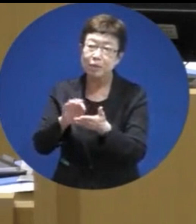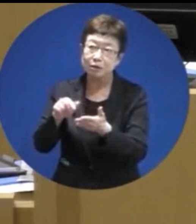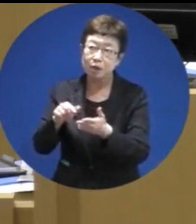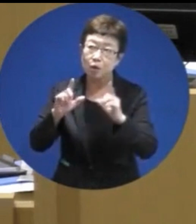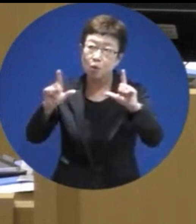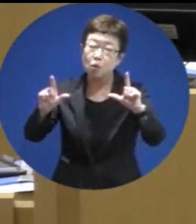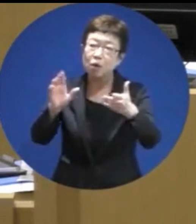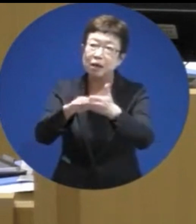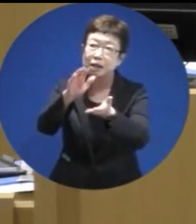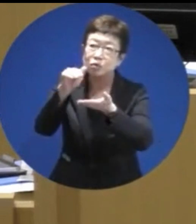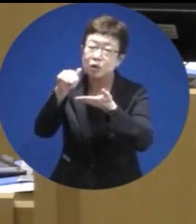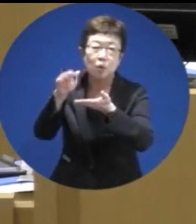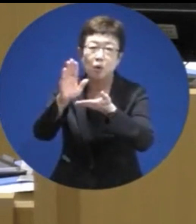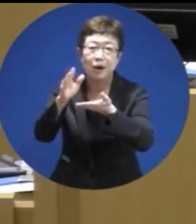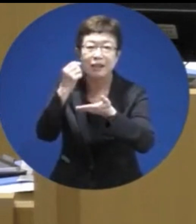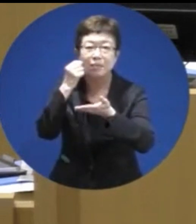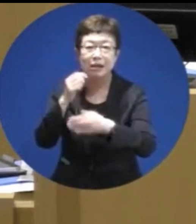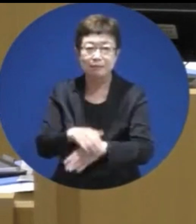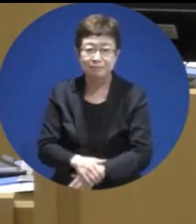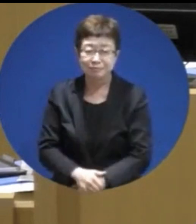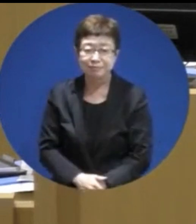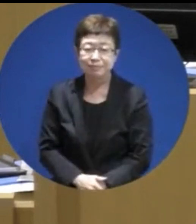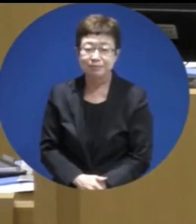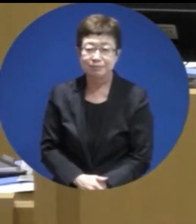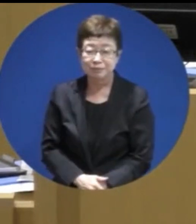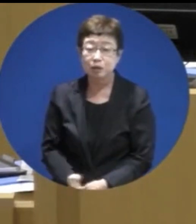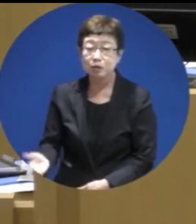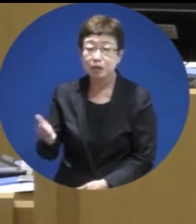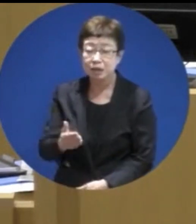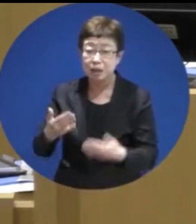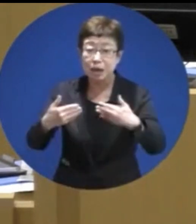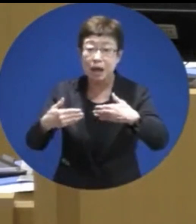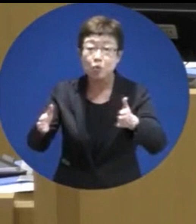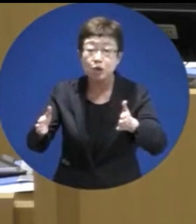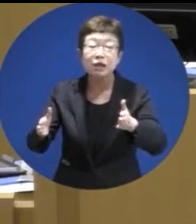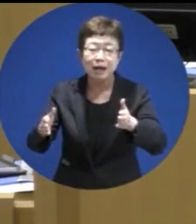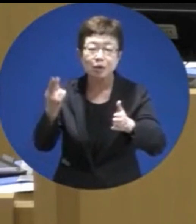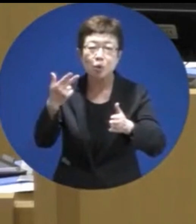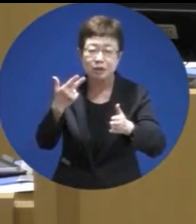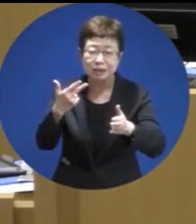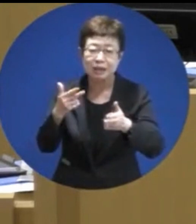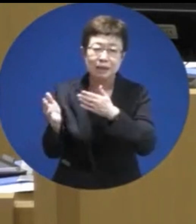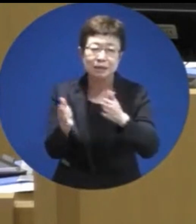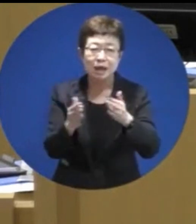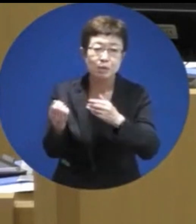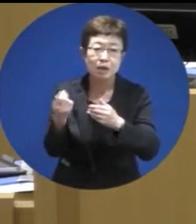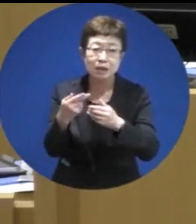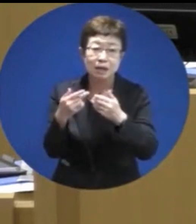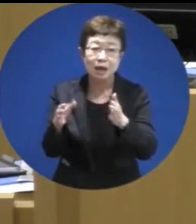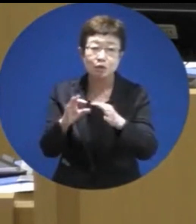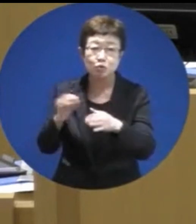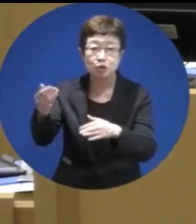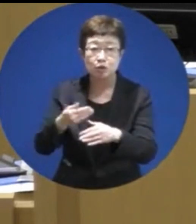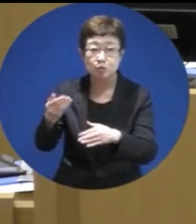広告を掲載して収益を得ることは禁止されています。次に、バリアフリーな都市整備や再開発について、大きく3点のご質問